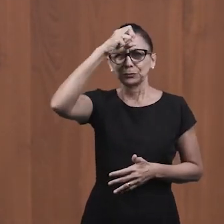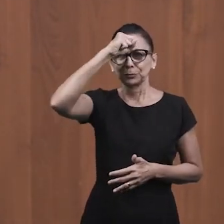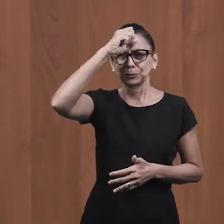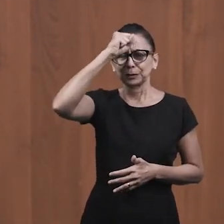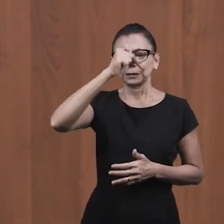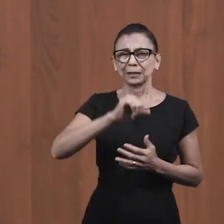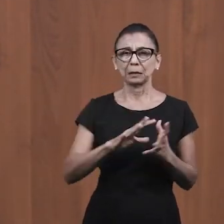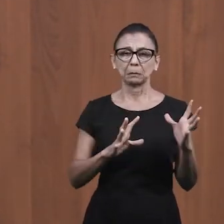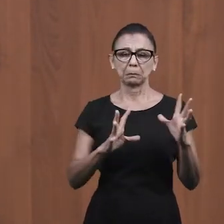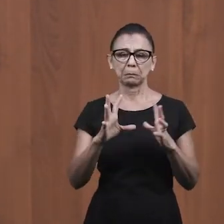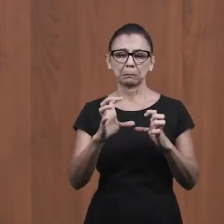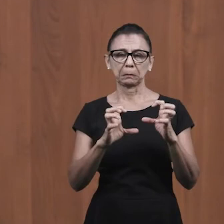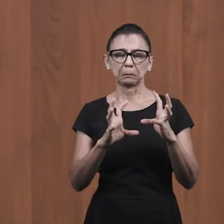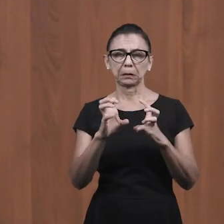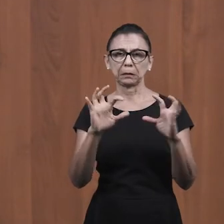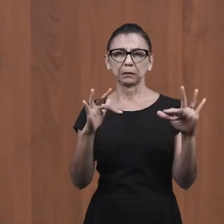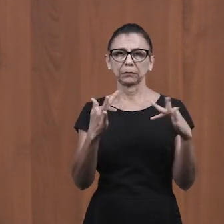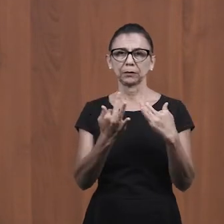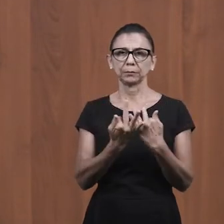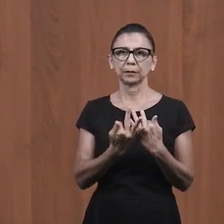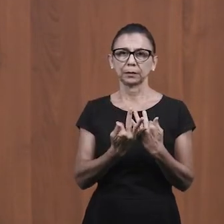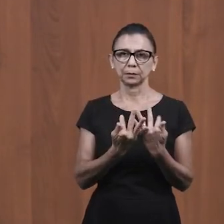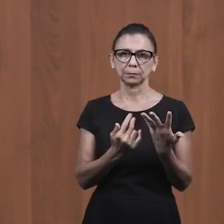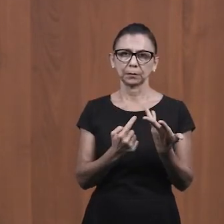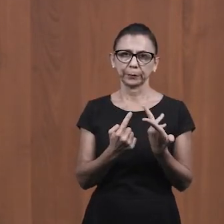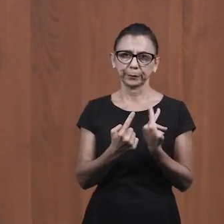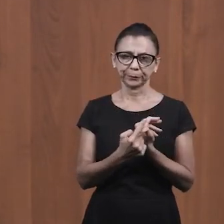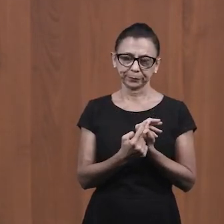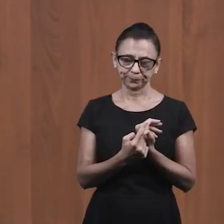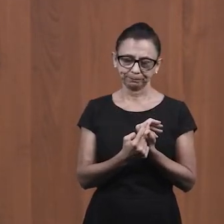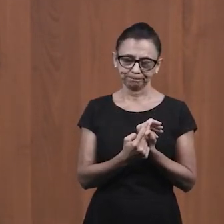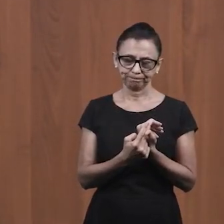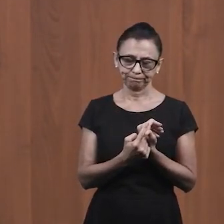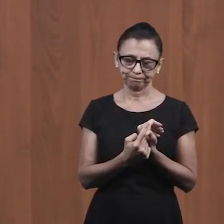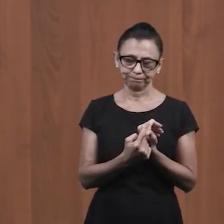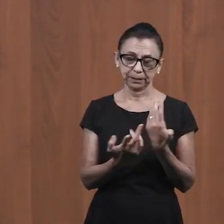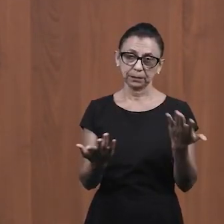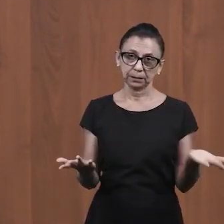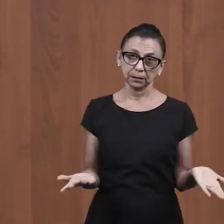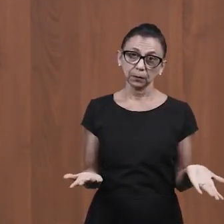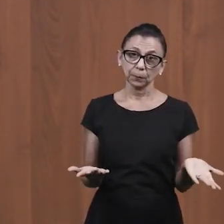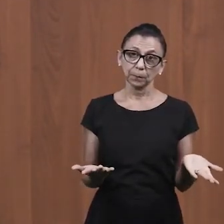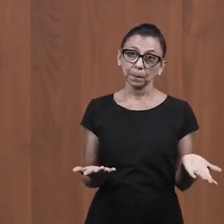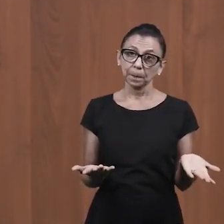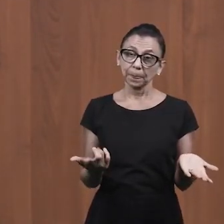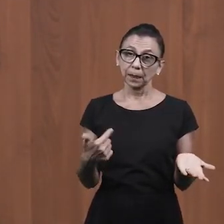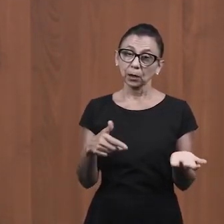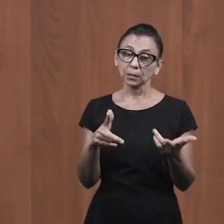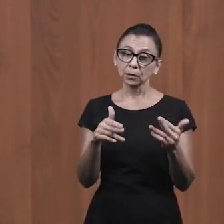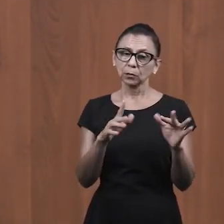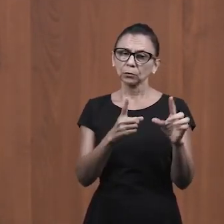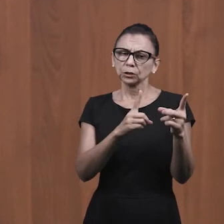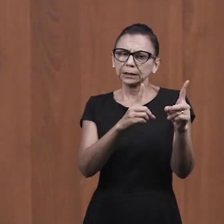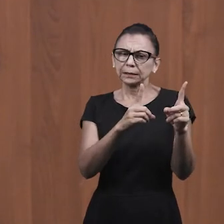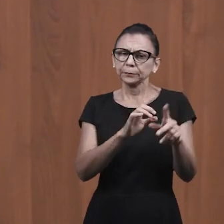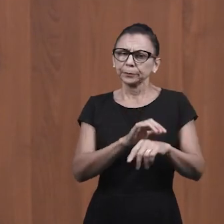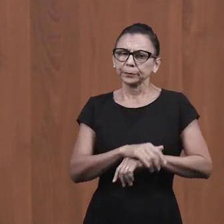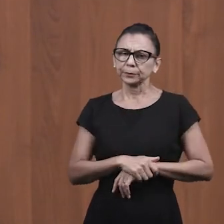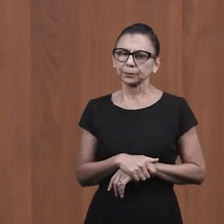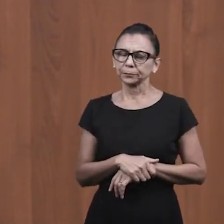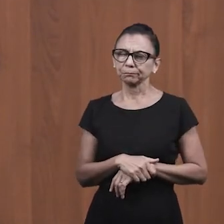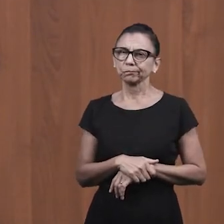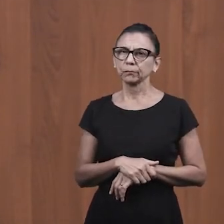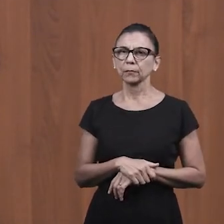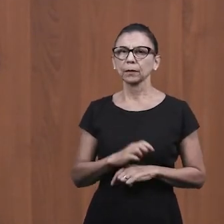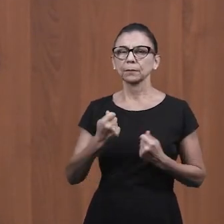des confusions dans la maison et d'autres choses. Ainsi comme les disciples, nous aussi, nous devons comprendre